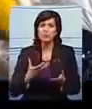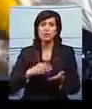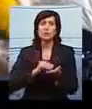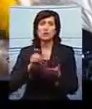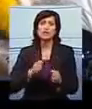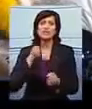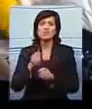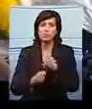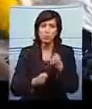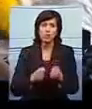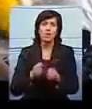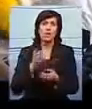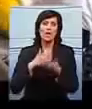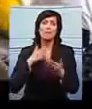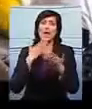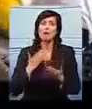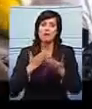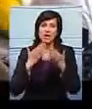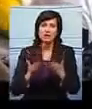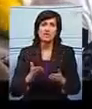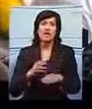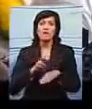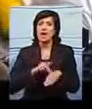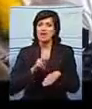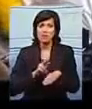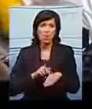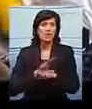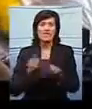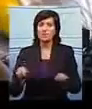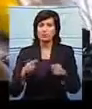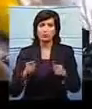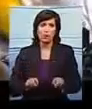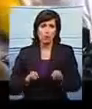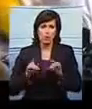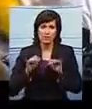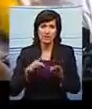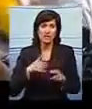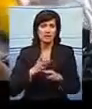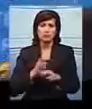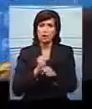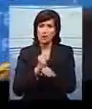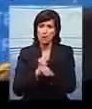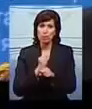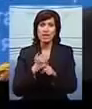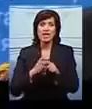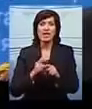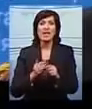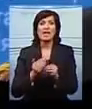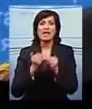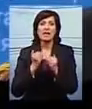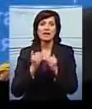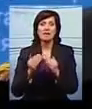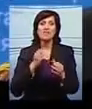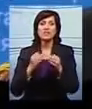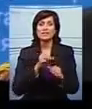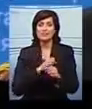журналистов бьют, наших коллег. Мы обращаемся, правоохранительные органы не возбуждают уголовные дела, нам мешают работать. И, собственно, это ваш диалог с самим собой по